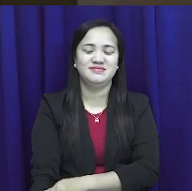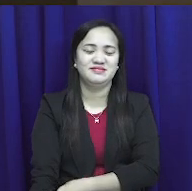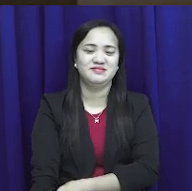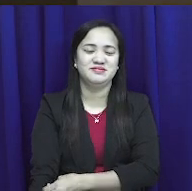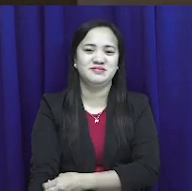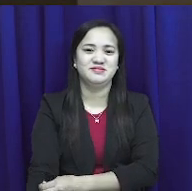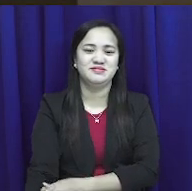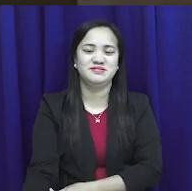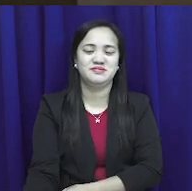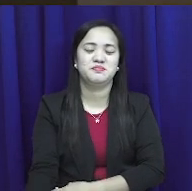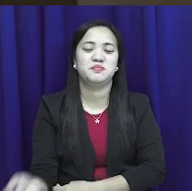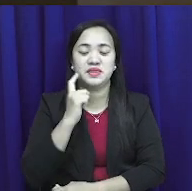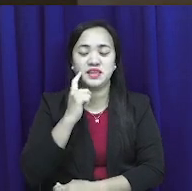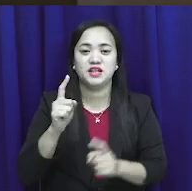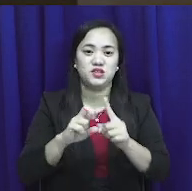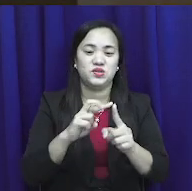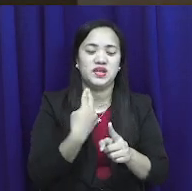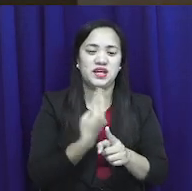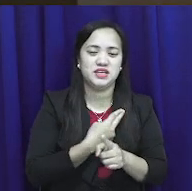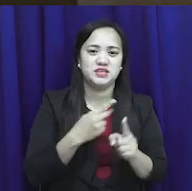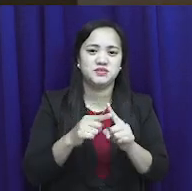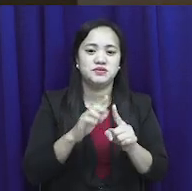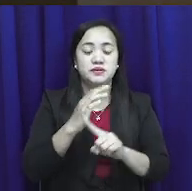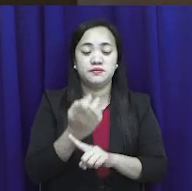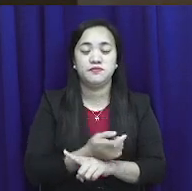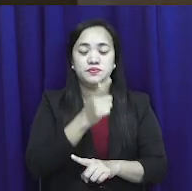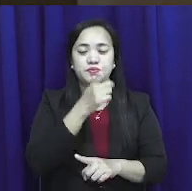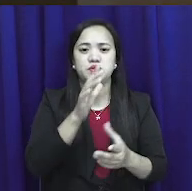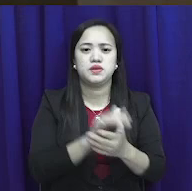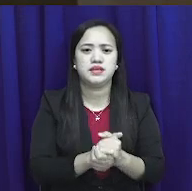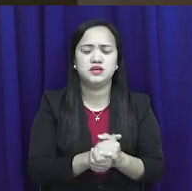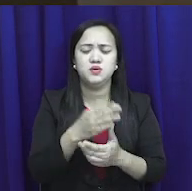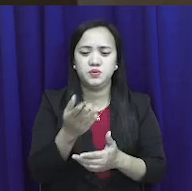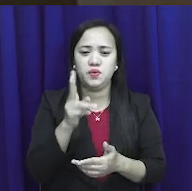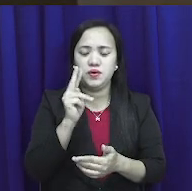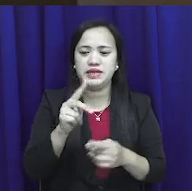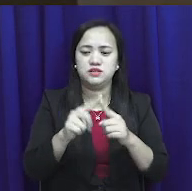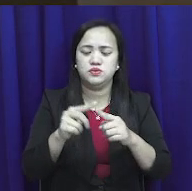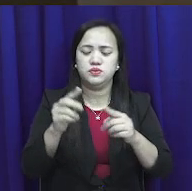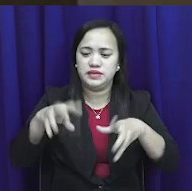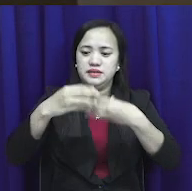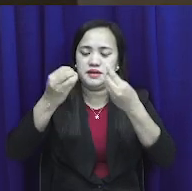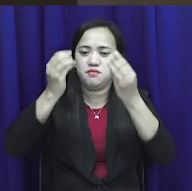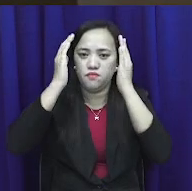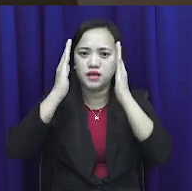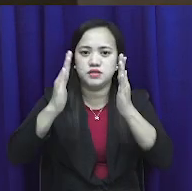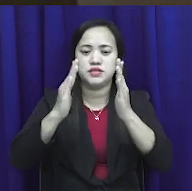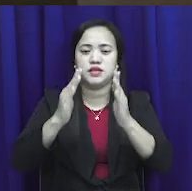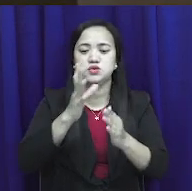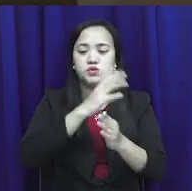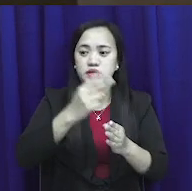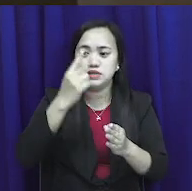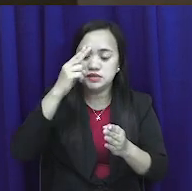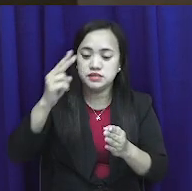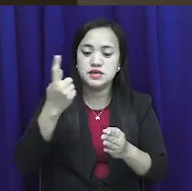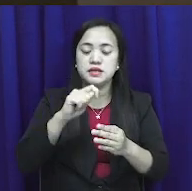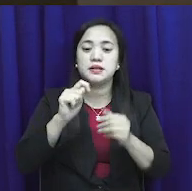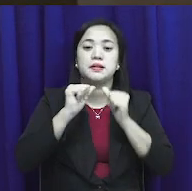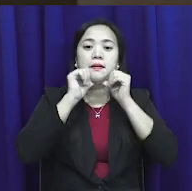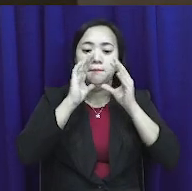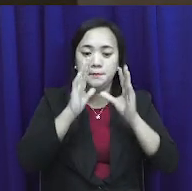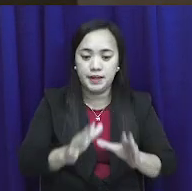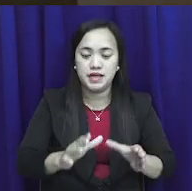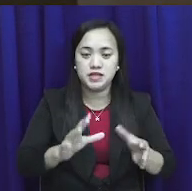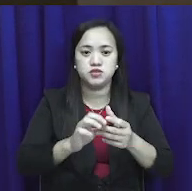yan again inuulit ko no para Sabat siya sa mga mothers wake up Amen wake up to the blessing of your reality